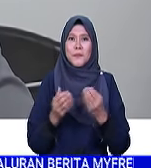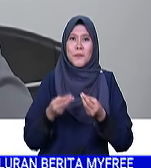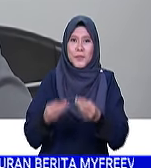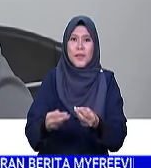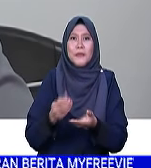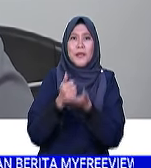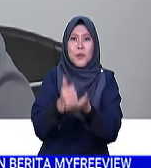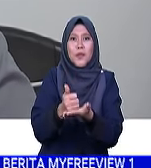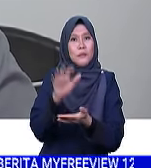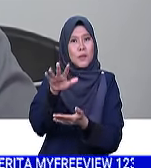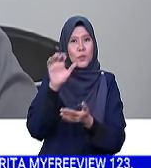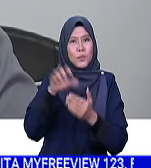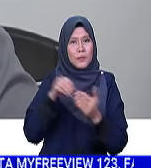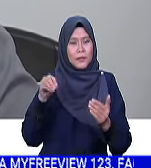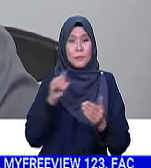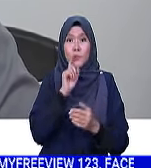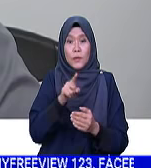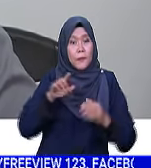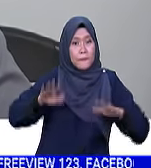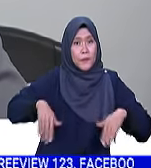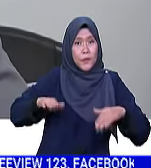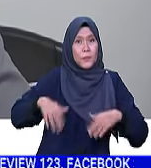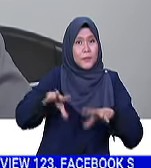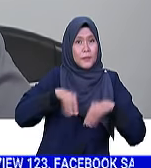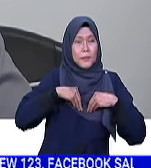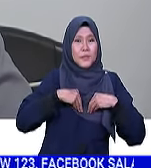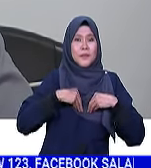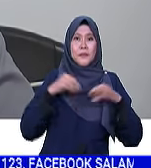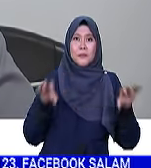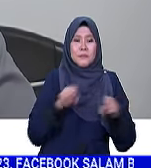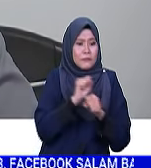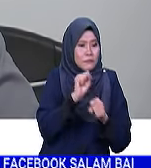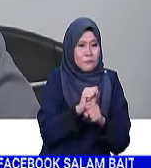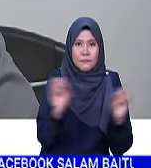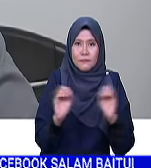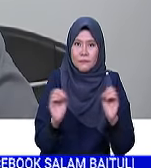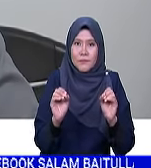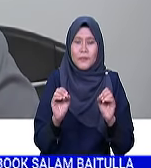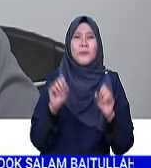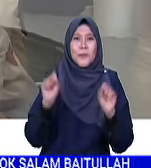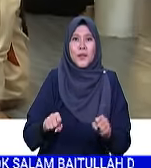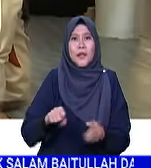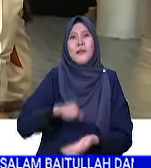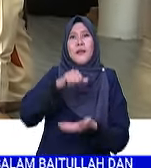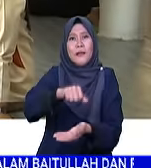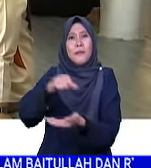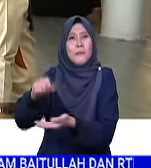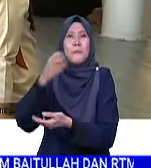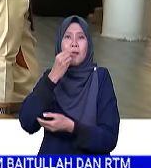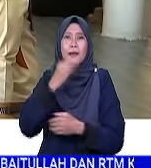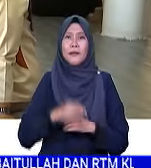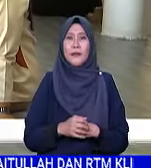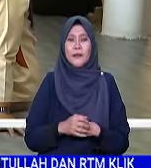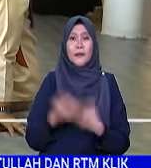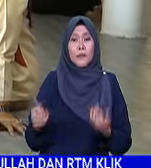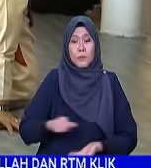bantuan sebanyak 500 ini yang betul-betul mereka yang masih belum lagi dapat melakukan pekerjaan untuk dapat mengambil bakul makanan ini. Pengagihan